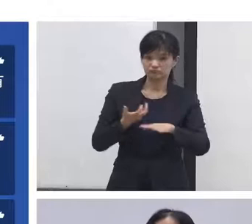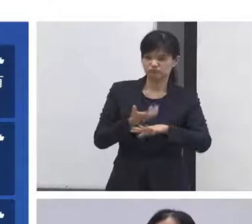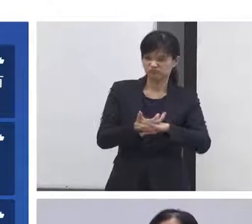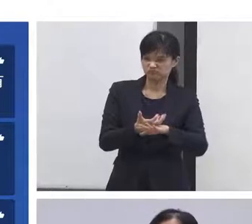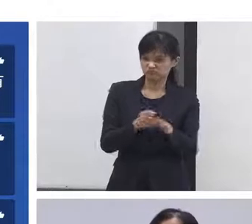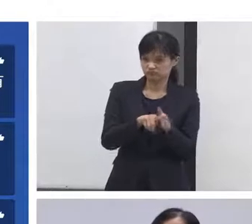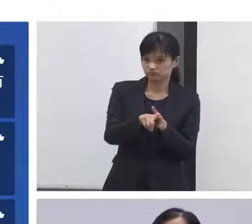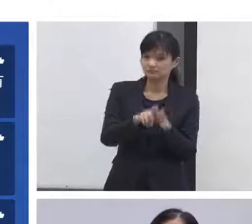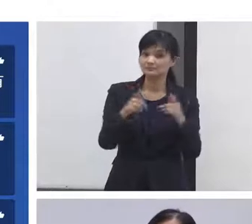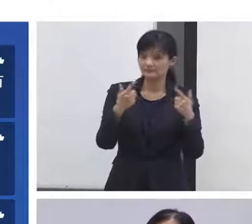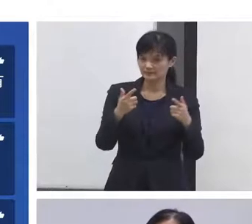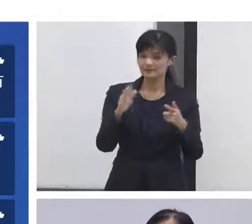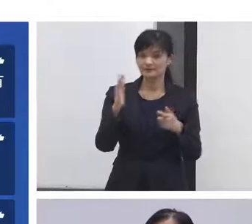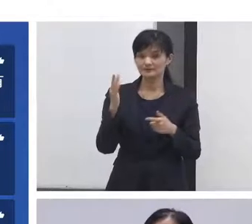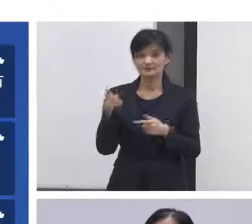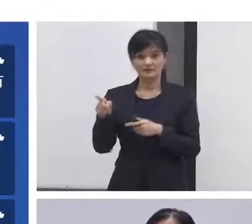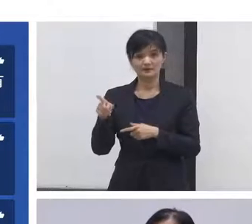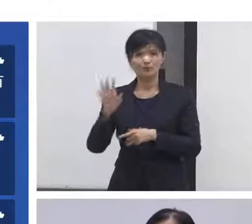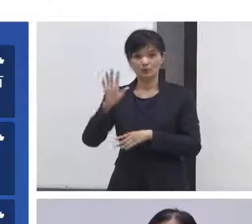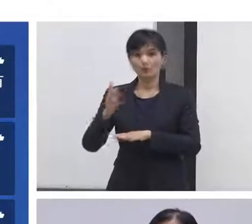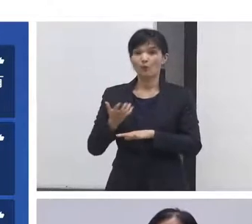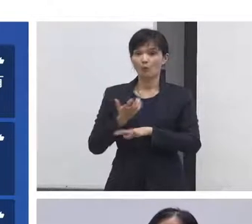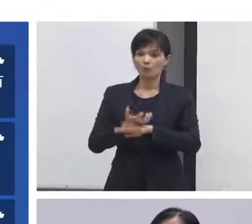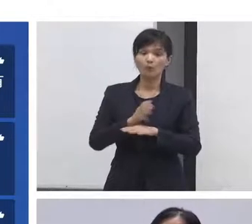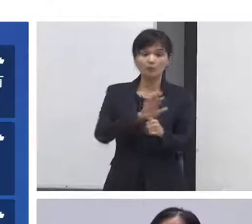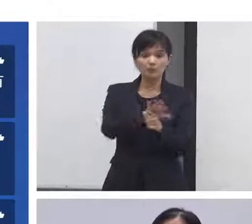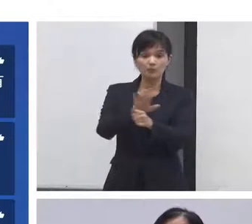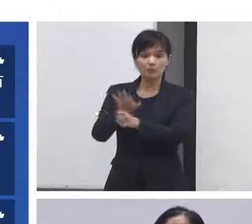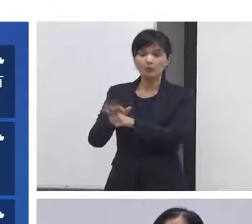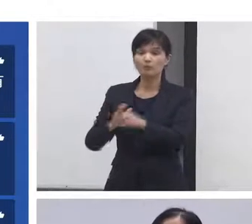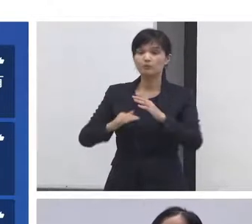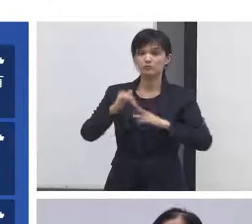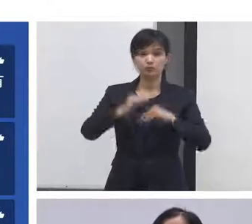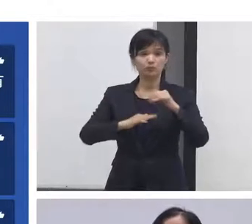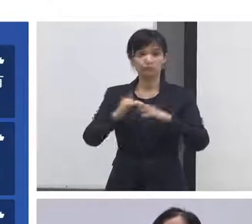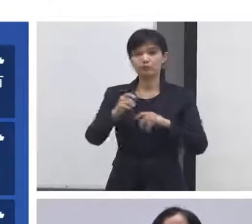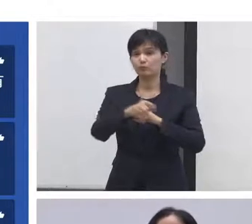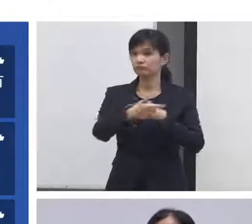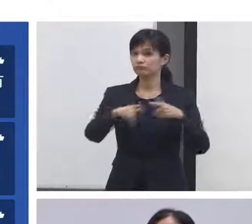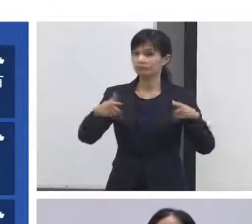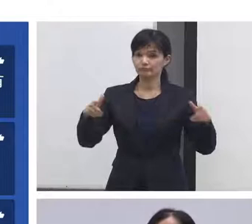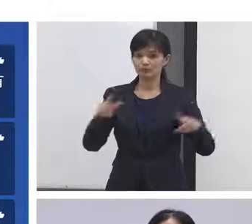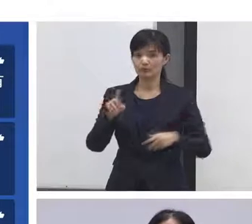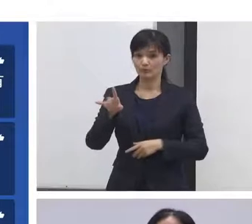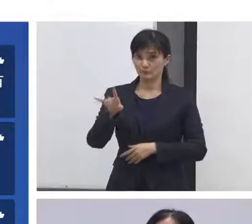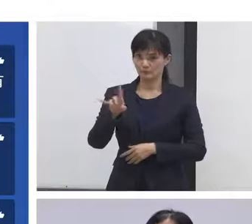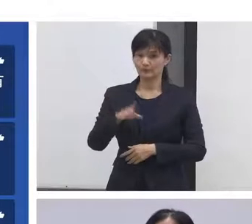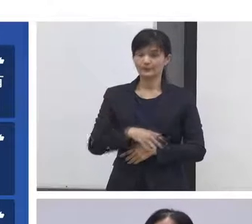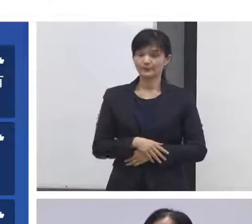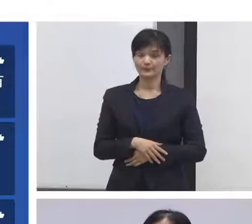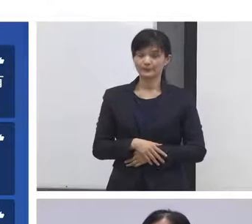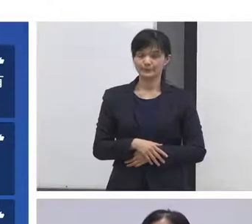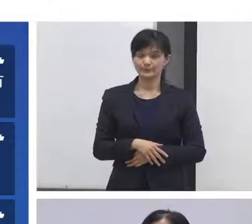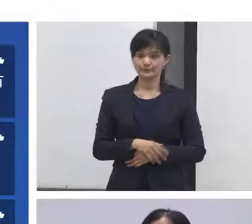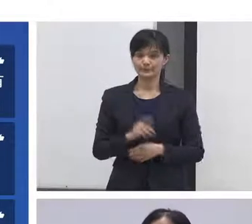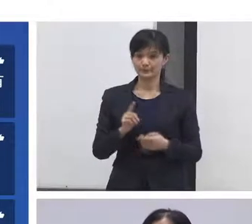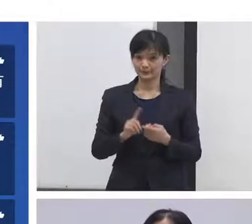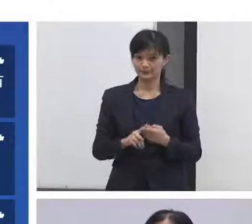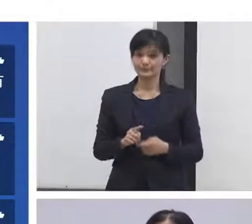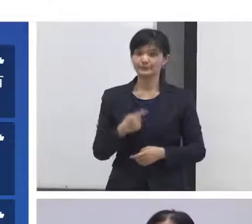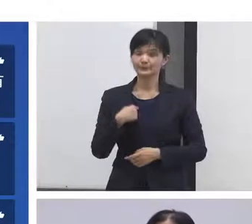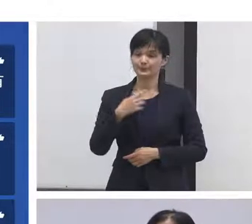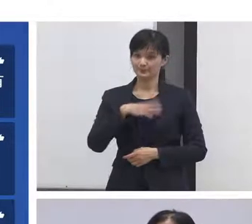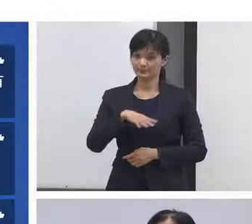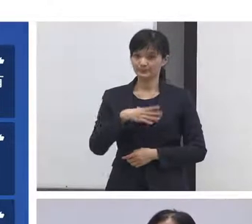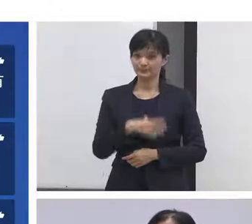在帮助社群里面的参与者，对，就是 facilitator， 对。